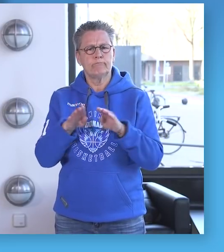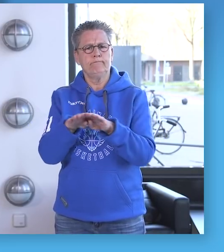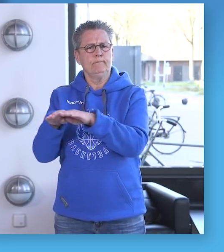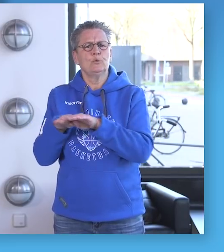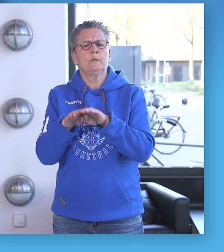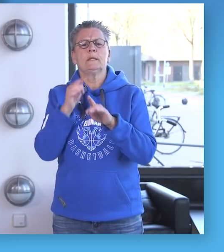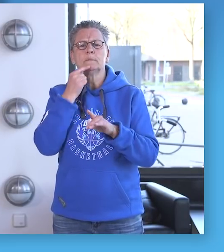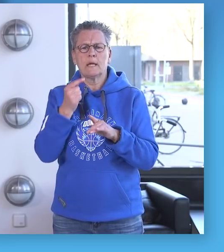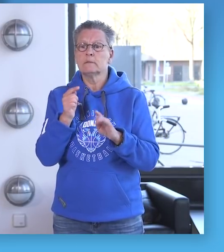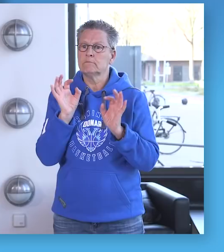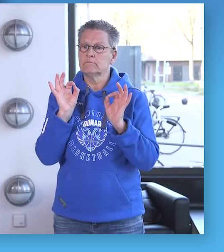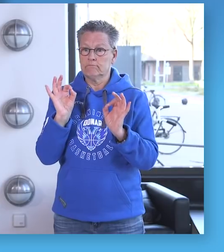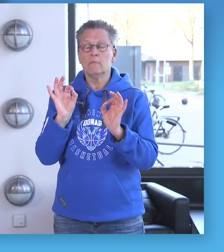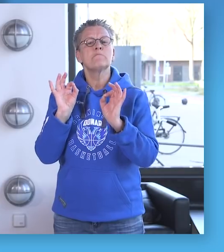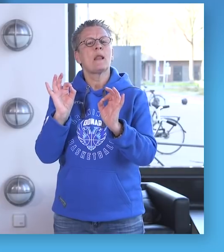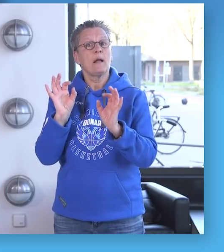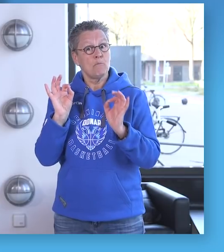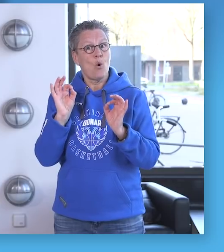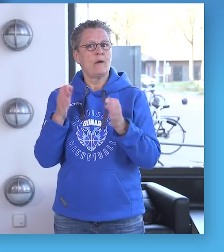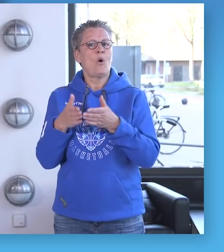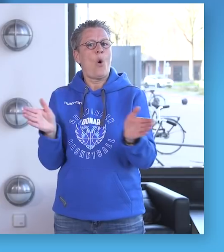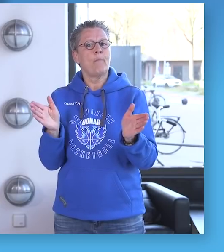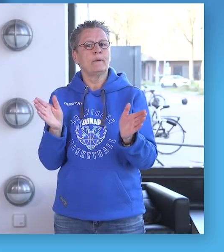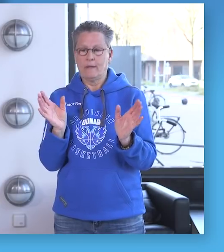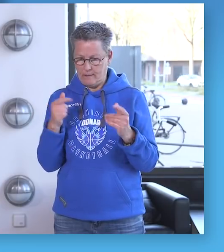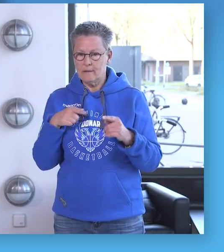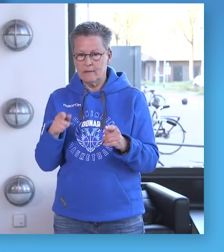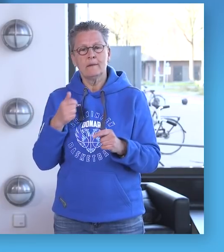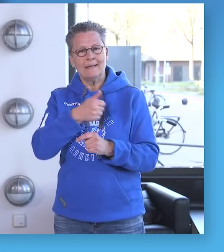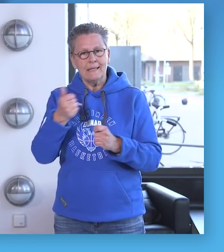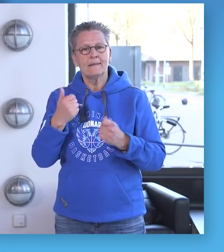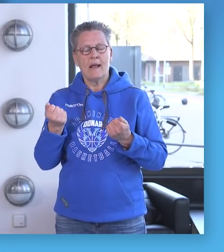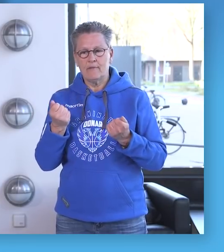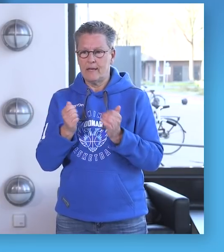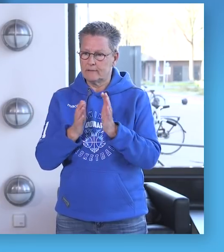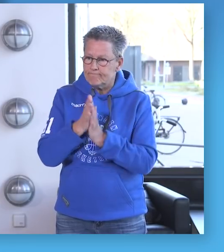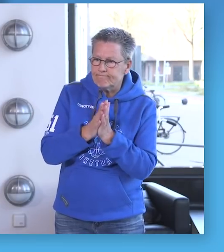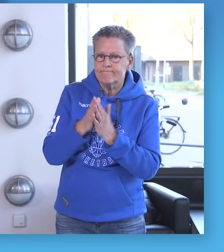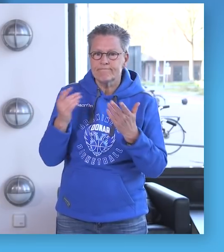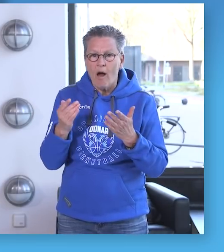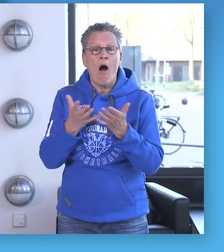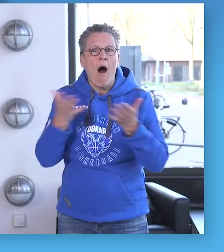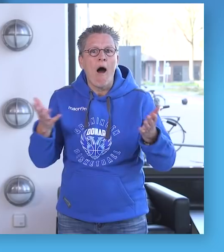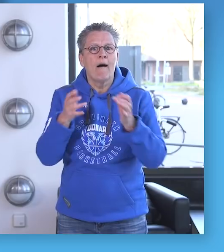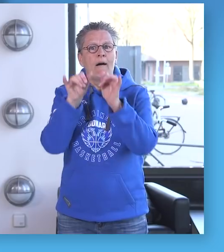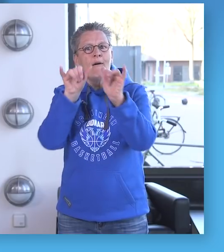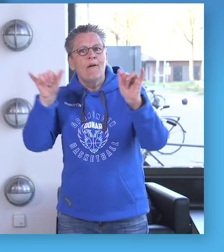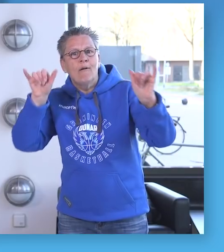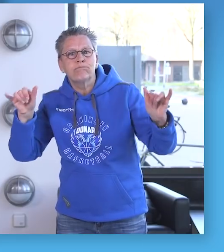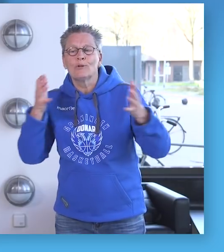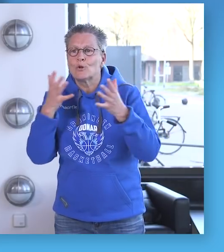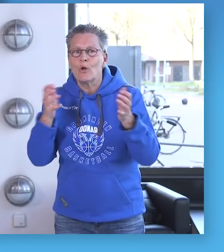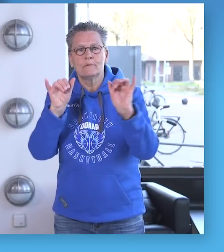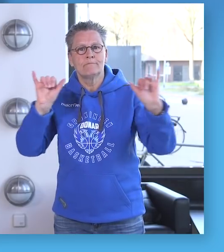belangrijke, mooie opening kon zijn. Zodat we met z'n allen weer in de entourage zouden kunnen komen van... Hey, groot feest, groot